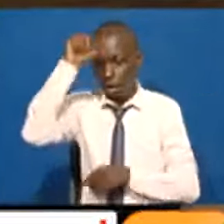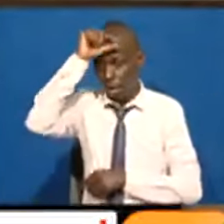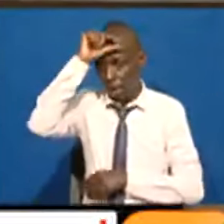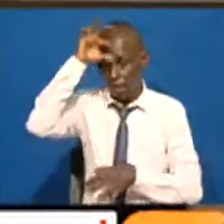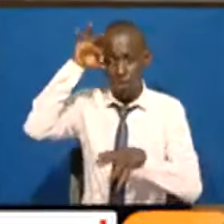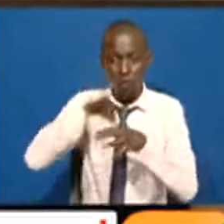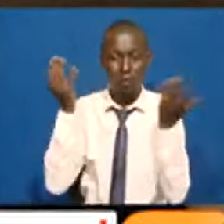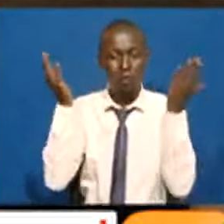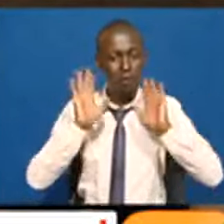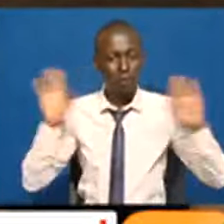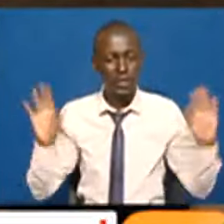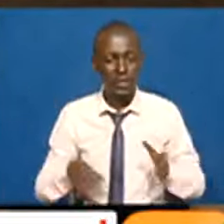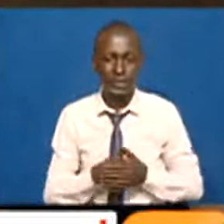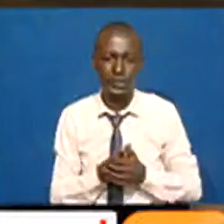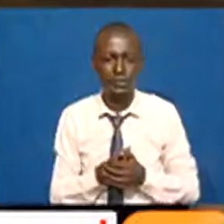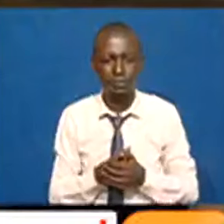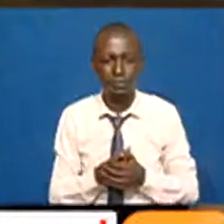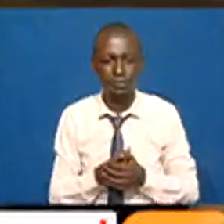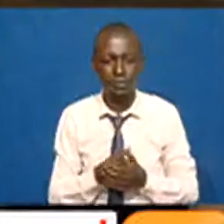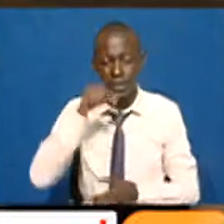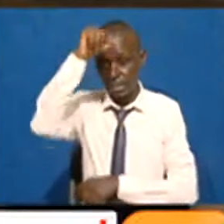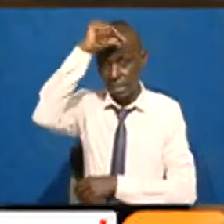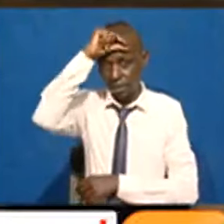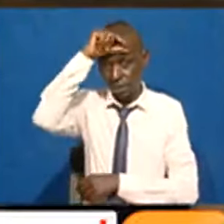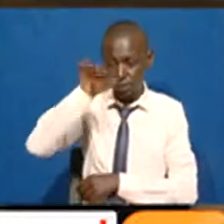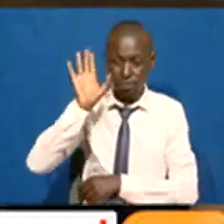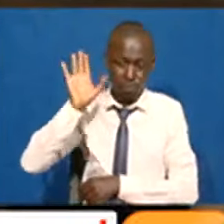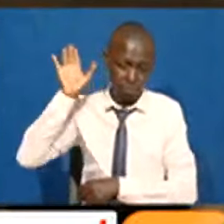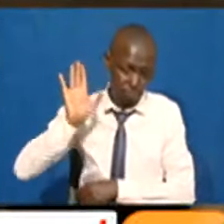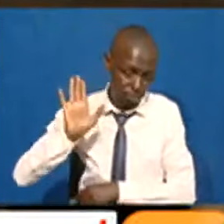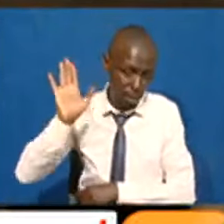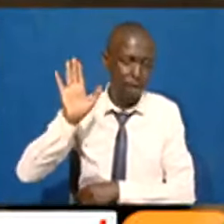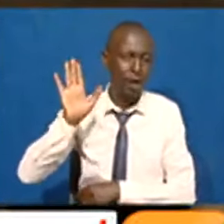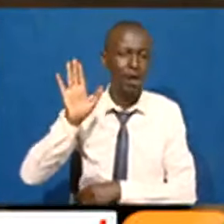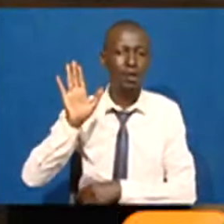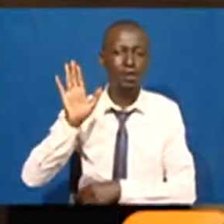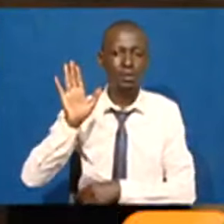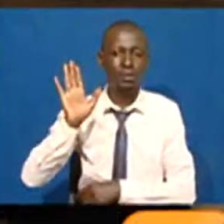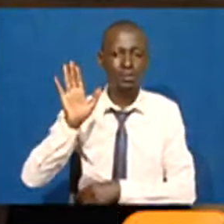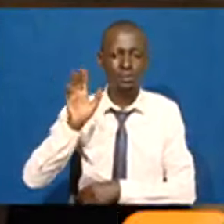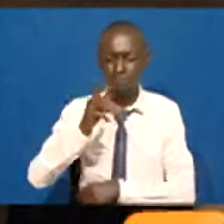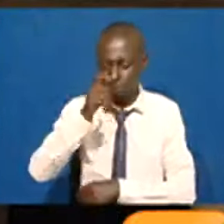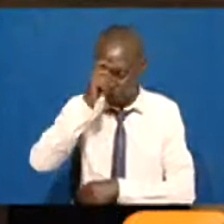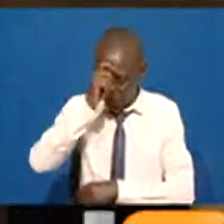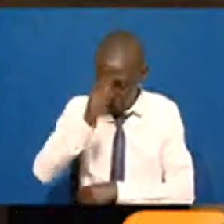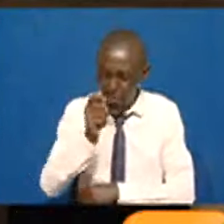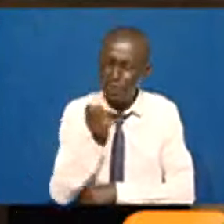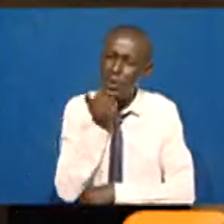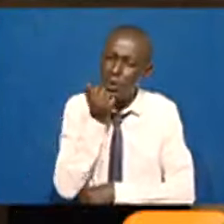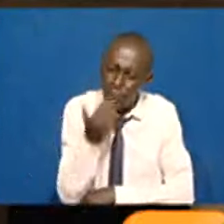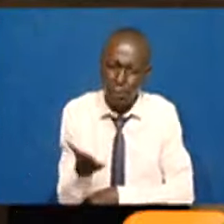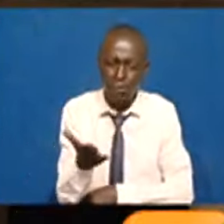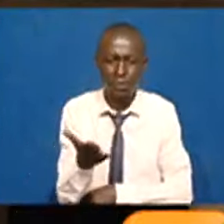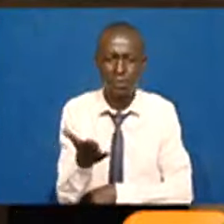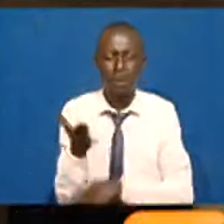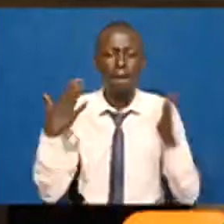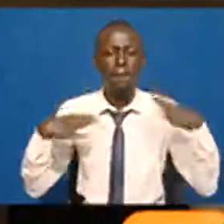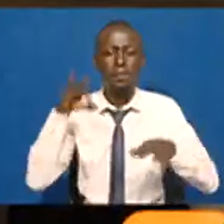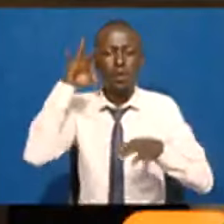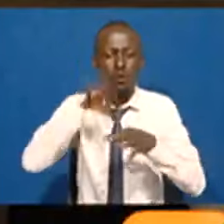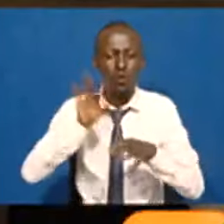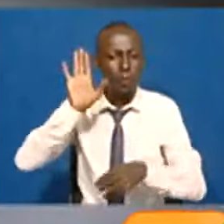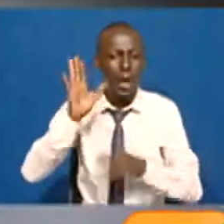in. The government has got little or no respect to the people who elected